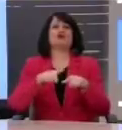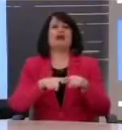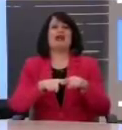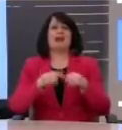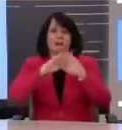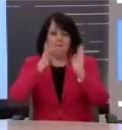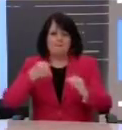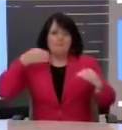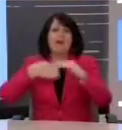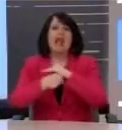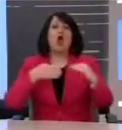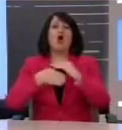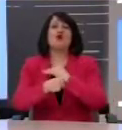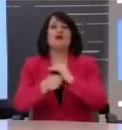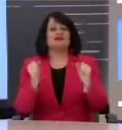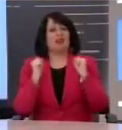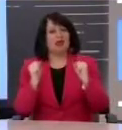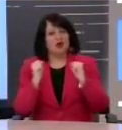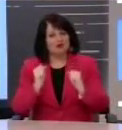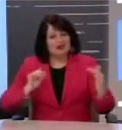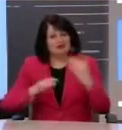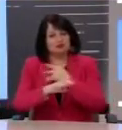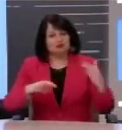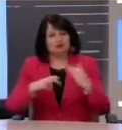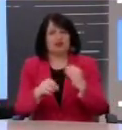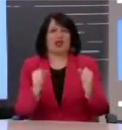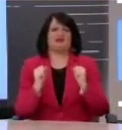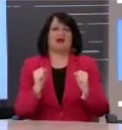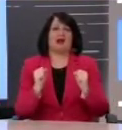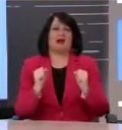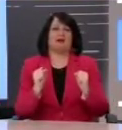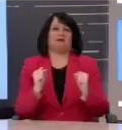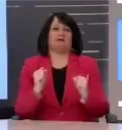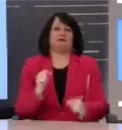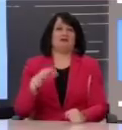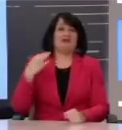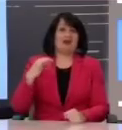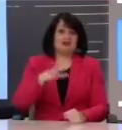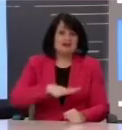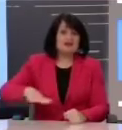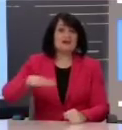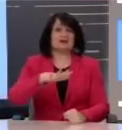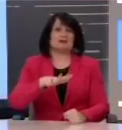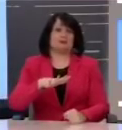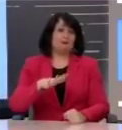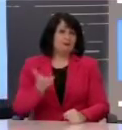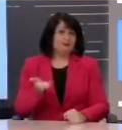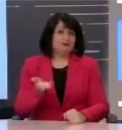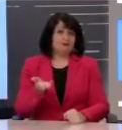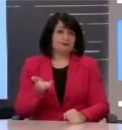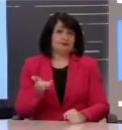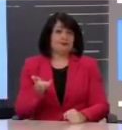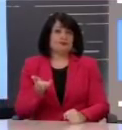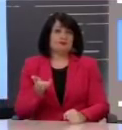πυλώνας σταθερότητας και ασφάλειας σε μια από τις πιο ευαίσθητες, πιο σημαντικές, αλλά ταυτόχρονα και από τις